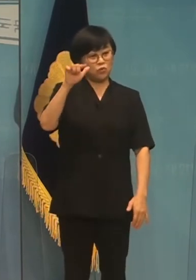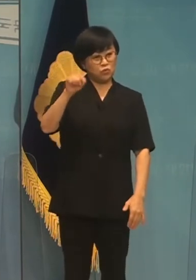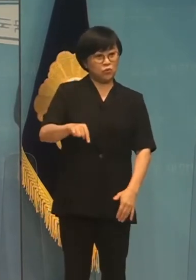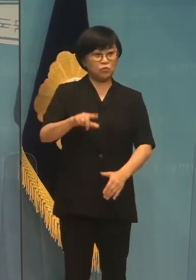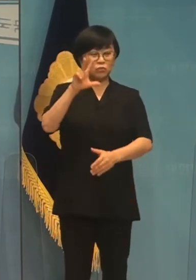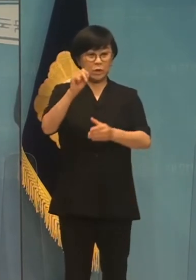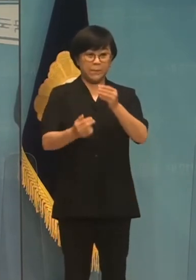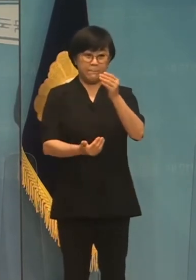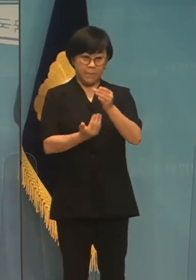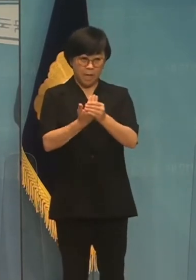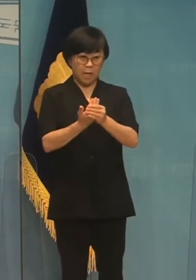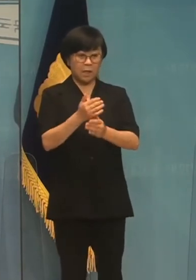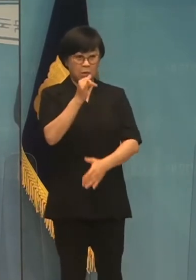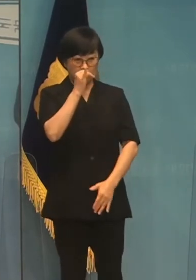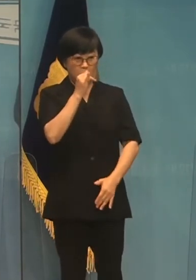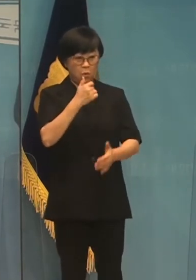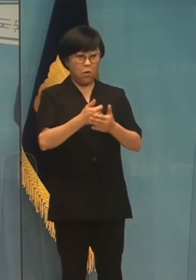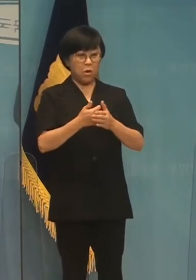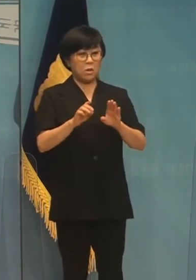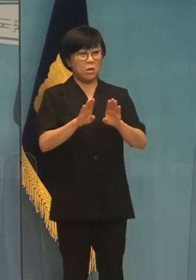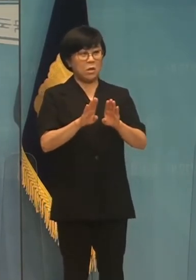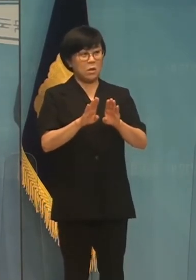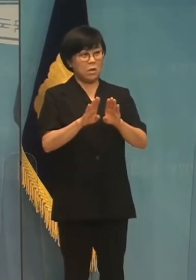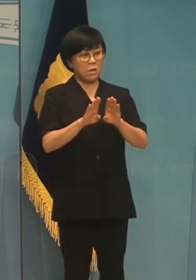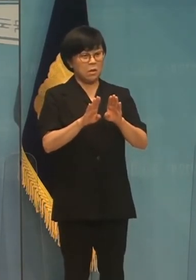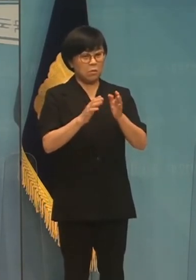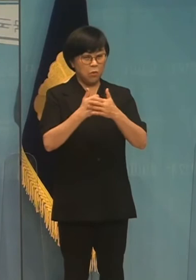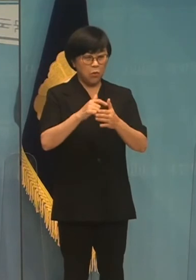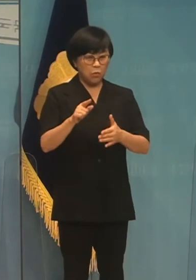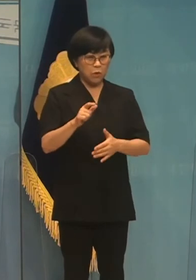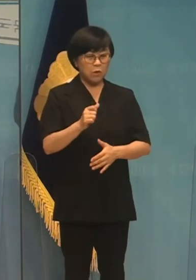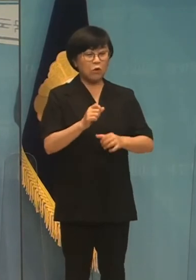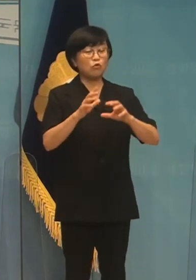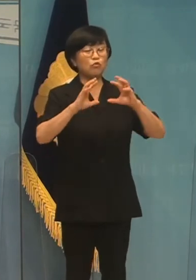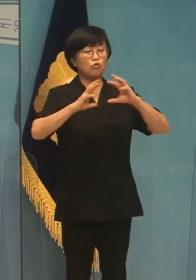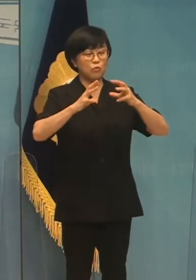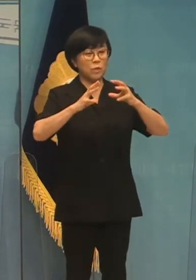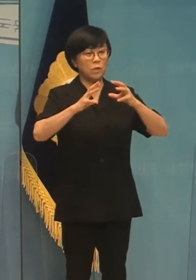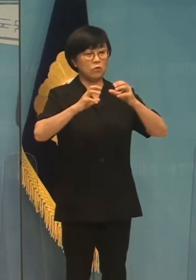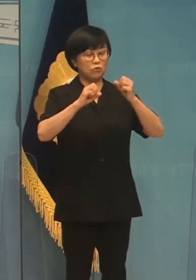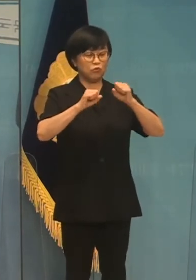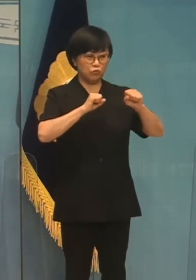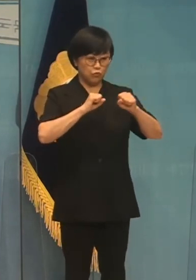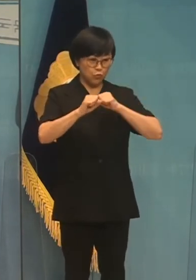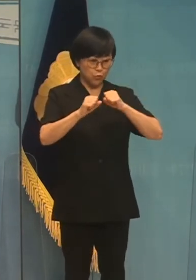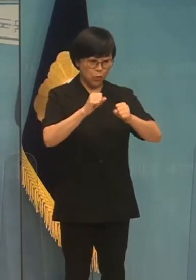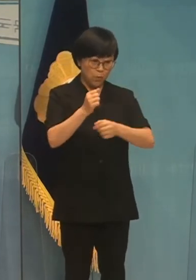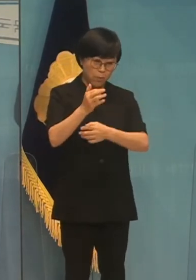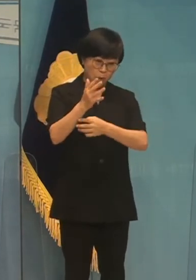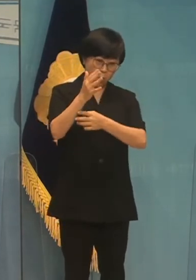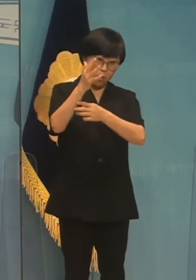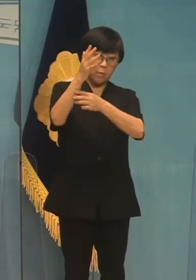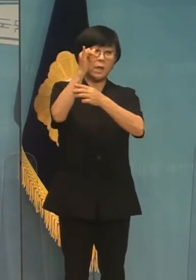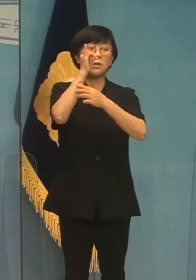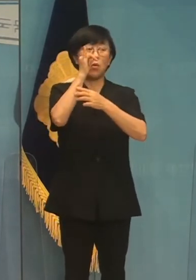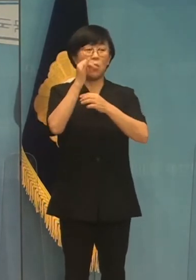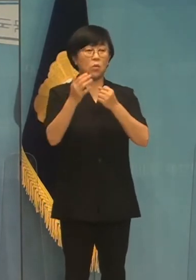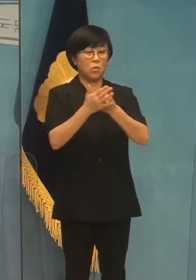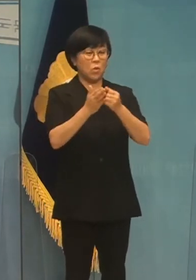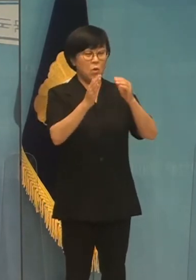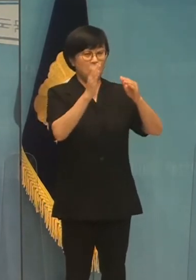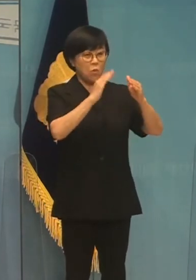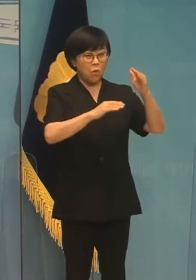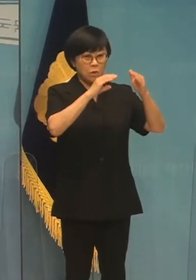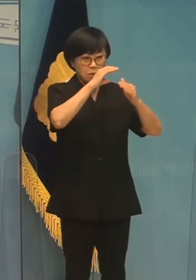사태를 만들어냈고 개국본, 개사원 국민운동본부의 깃발을 높이 들었으며